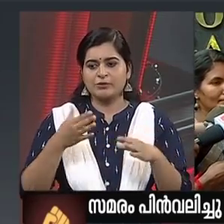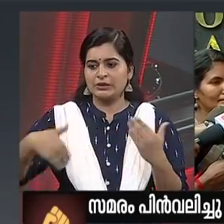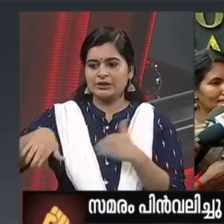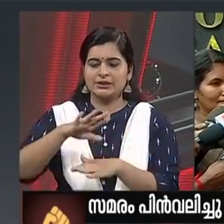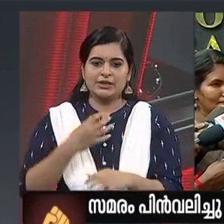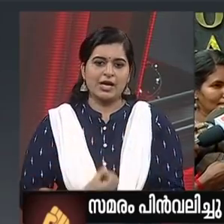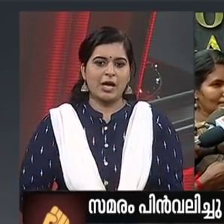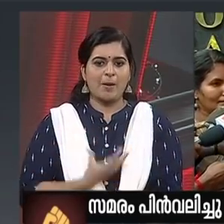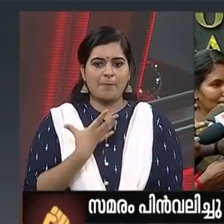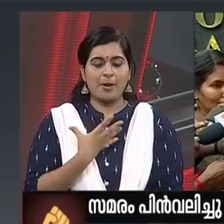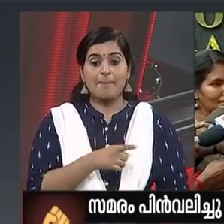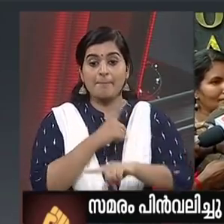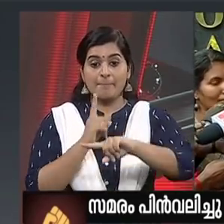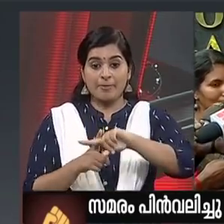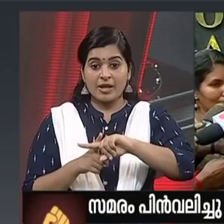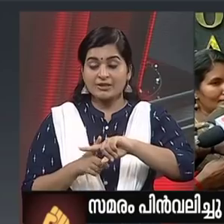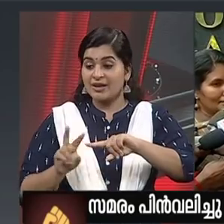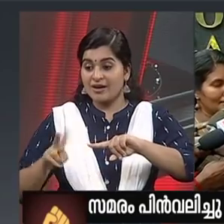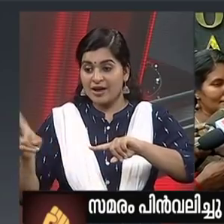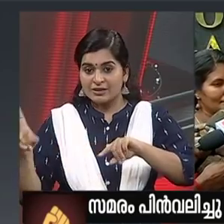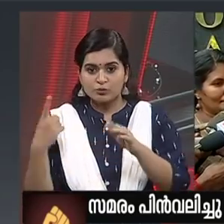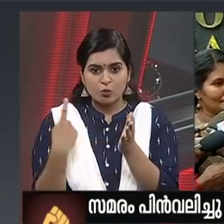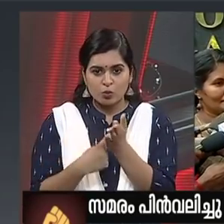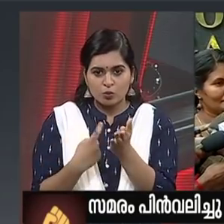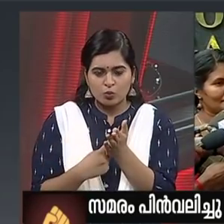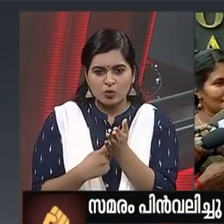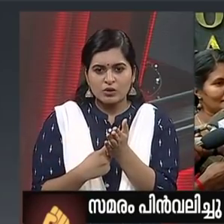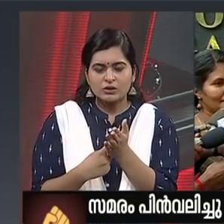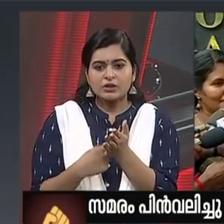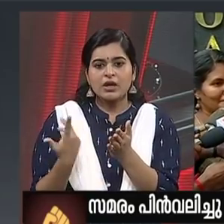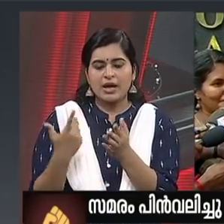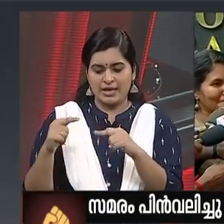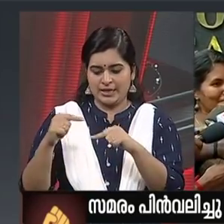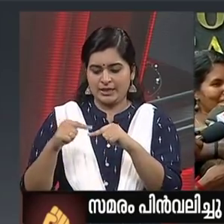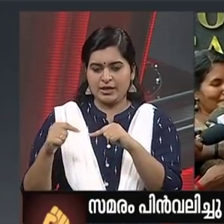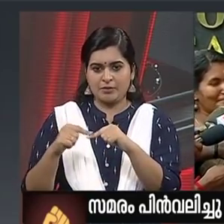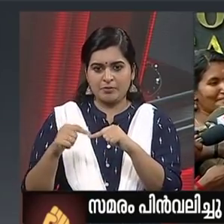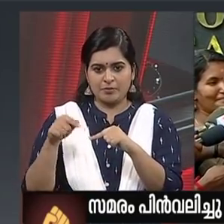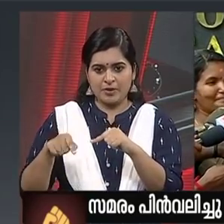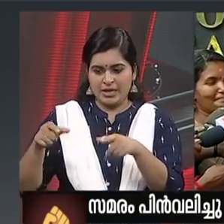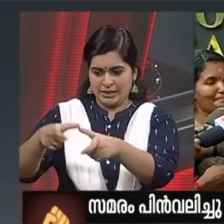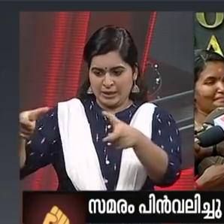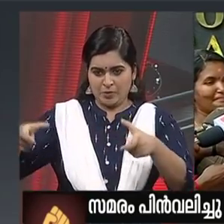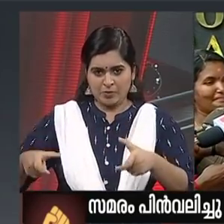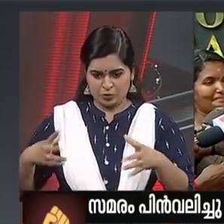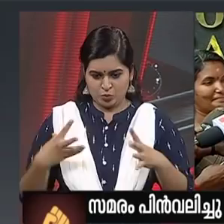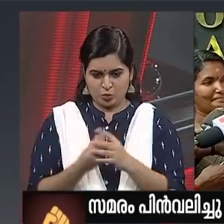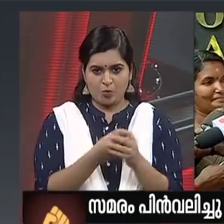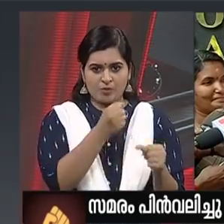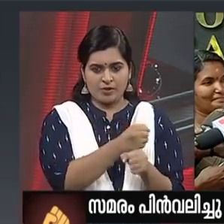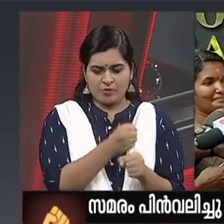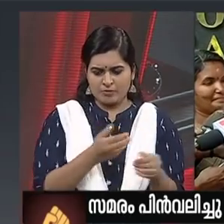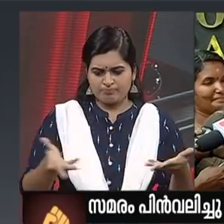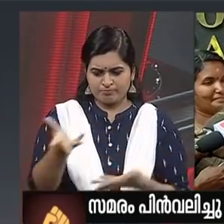ശുപാർശകളും മറ്റ് നിയമ നടപടിക്രമങ്ങളും തിരഞ്ഞെടുപ്പ് കമ്മീഷനുമായി ചർച്ച ചെയ്ത് തിരഞ്ഞെടുപ്പ്